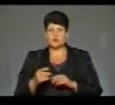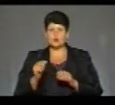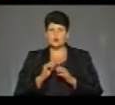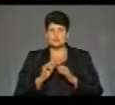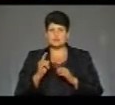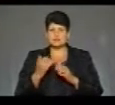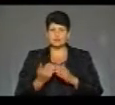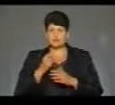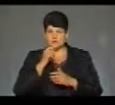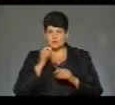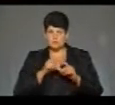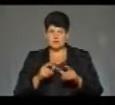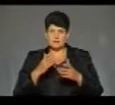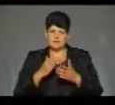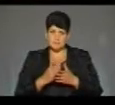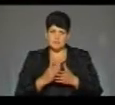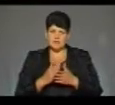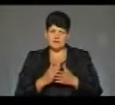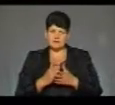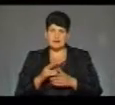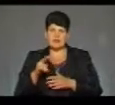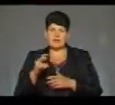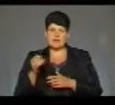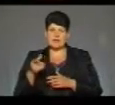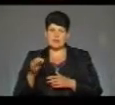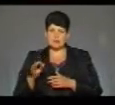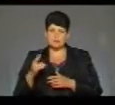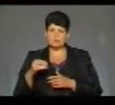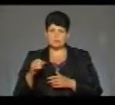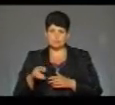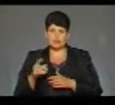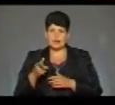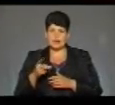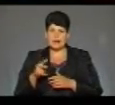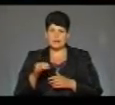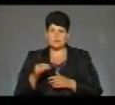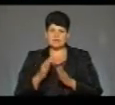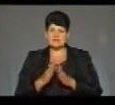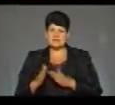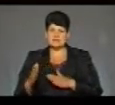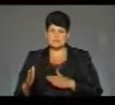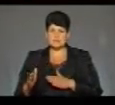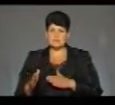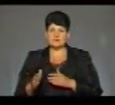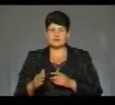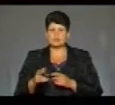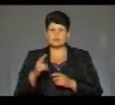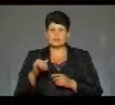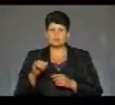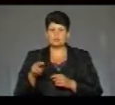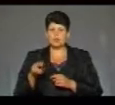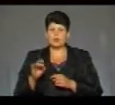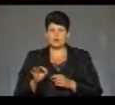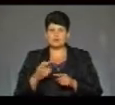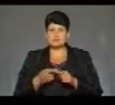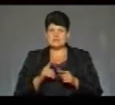української школи має елементи Lego Duplo і Lego System. Ось ми маємо Lego Duplo, це є